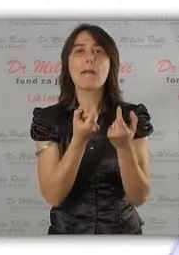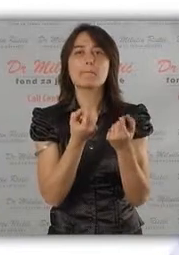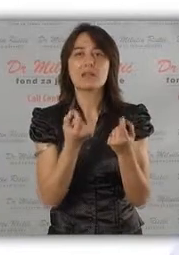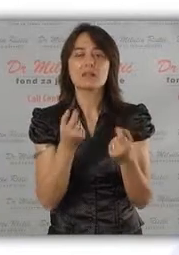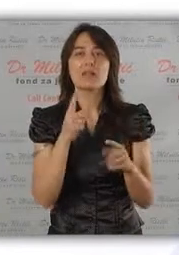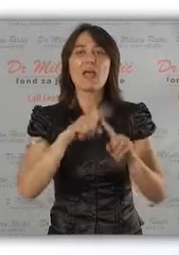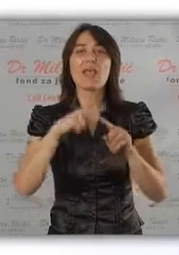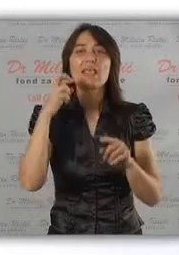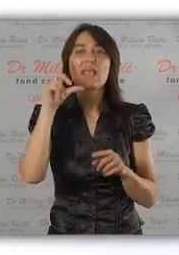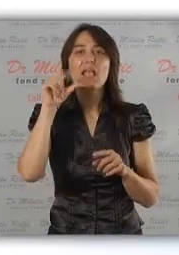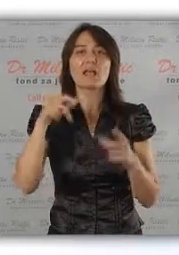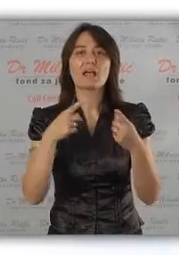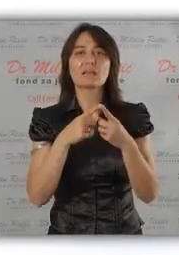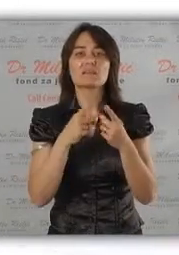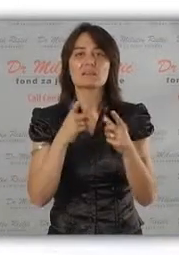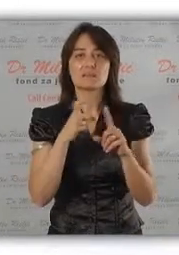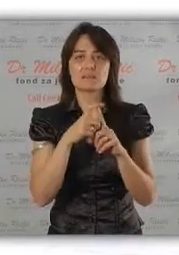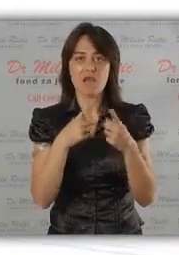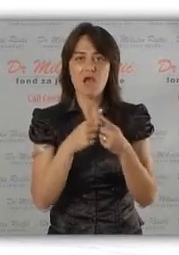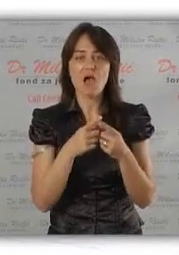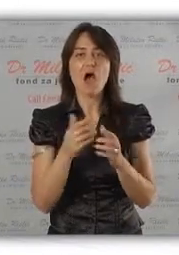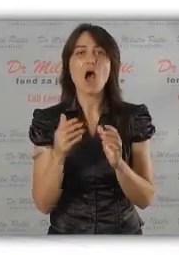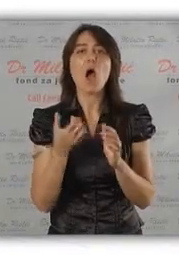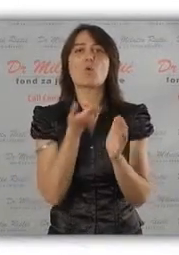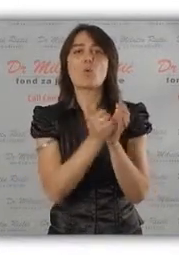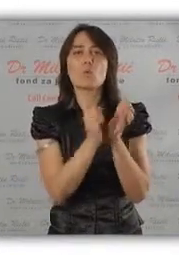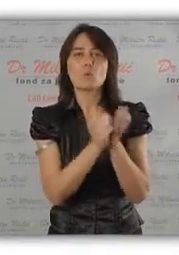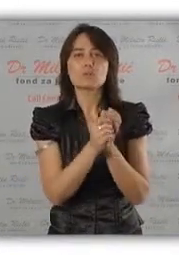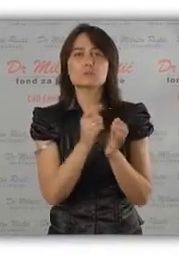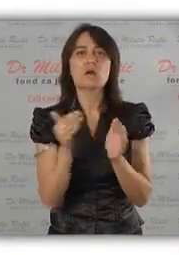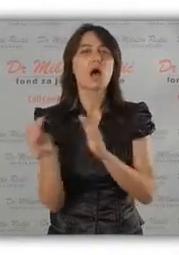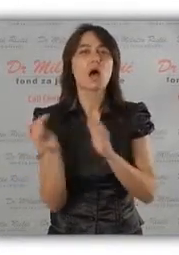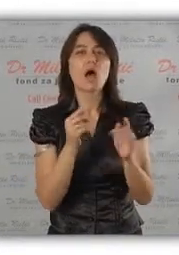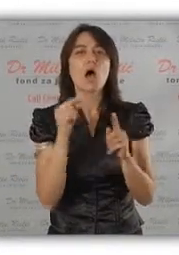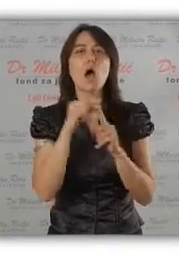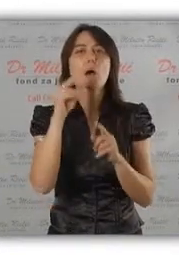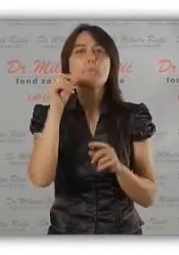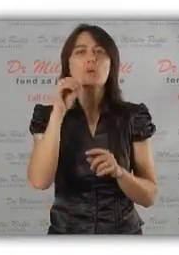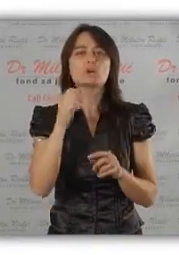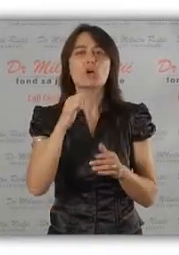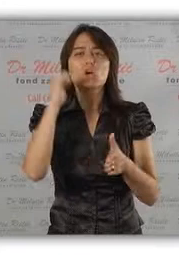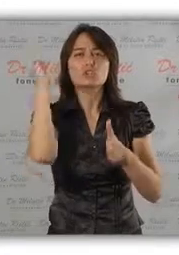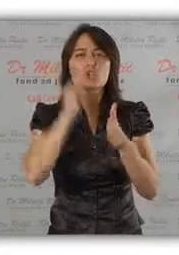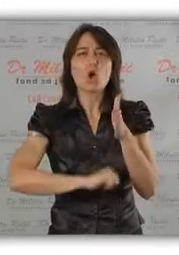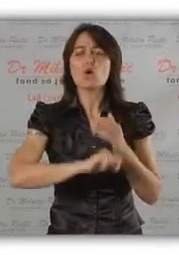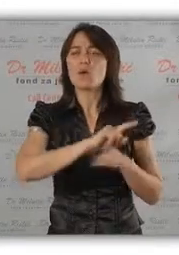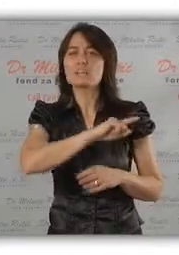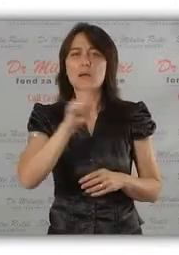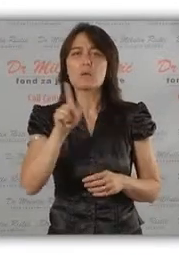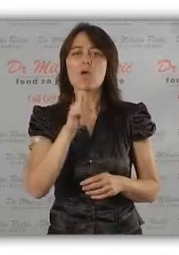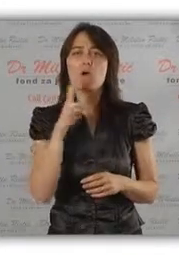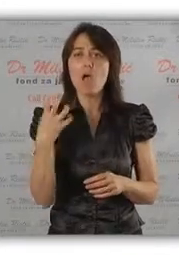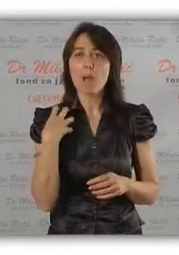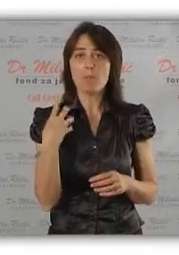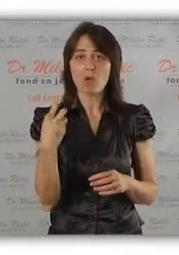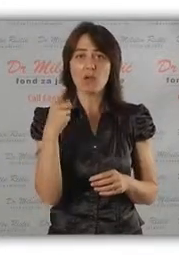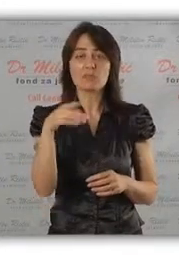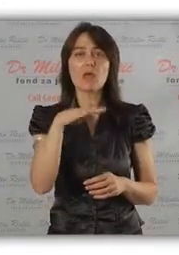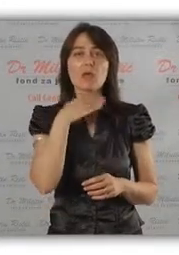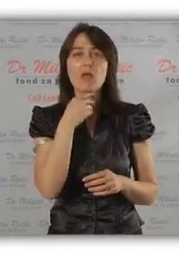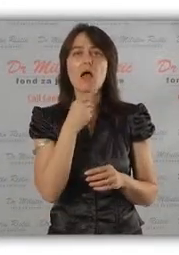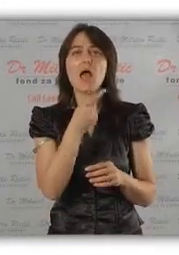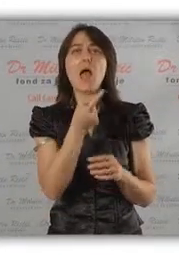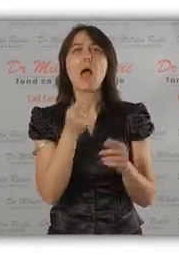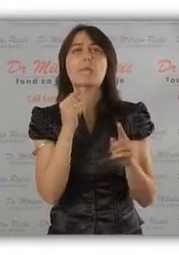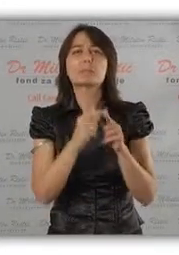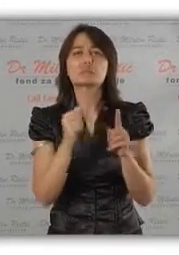se preporučuje je pirinač, heljda, kukuruz, proso, a žitarice koje su strogo zabranjene, znači